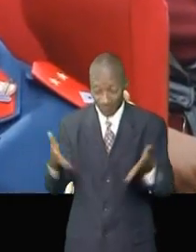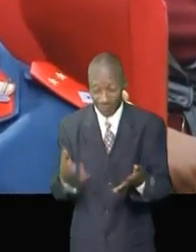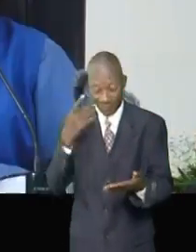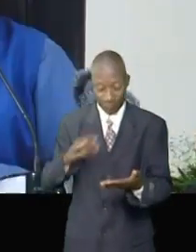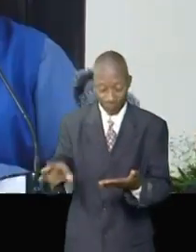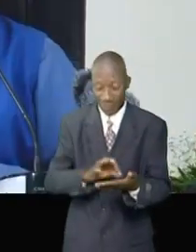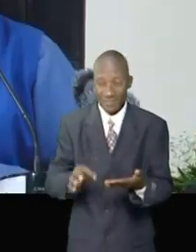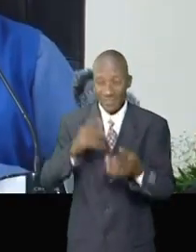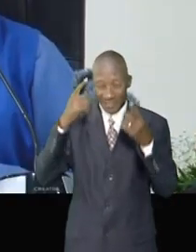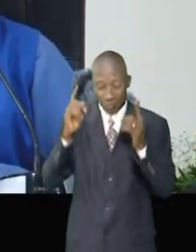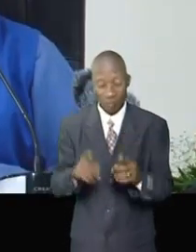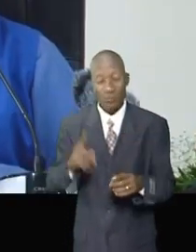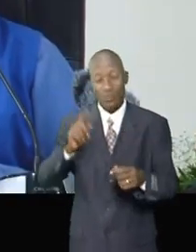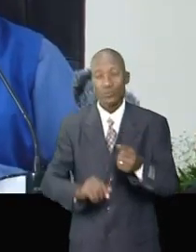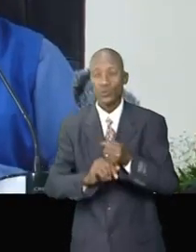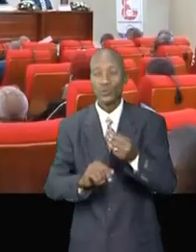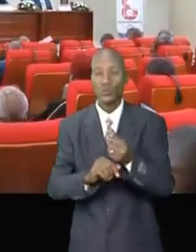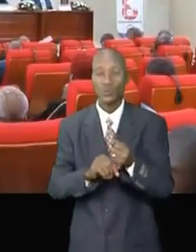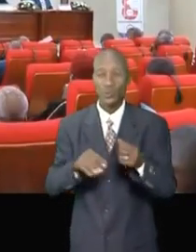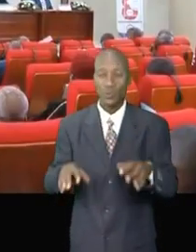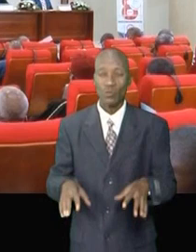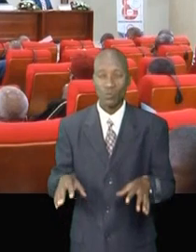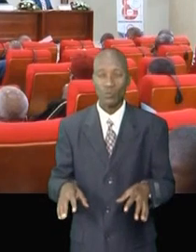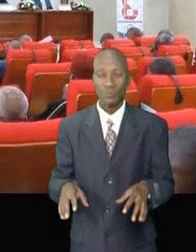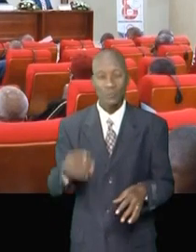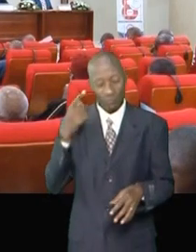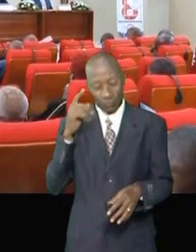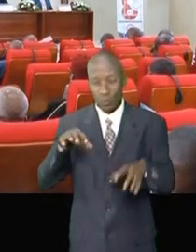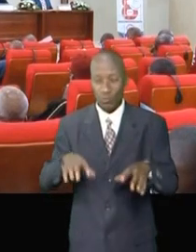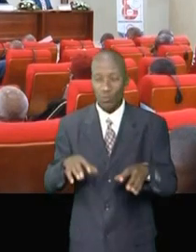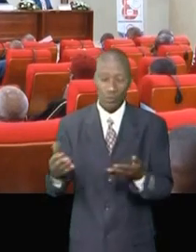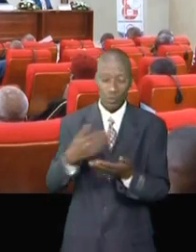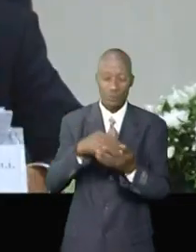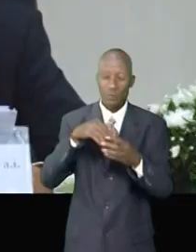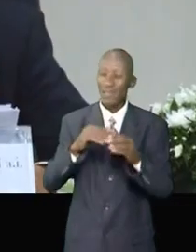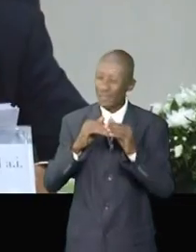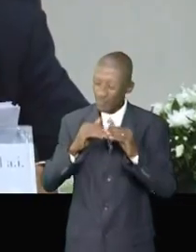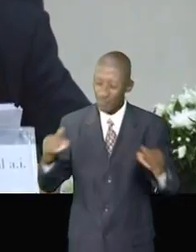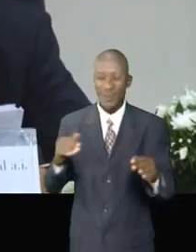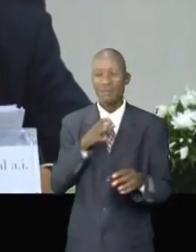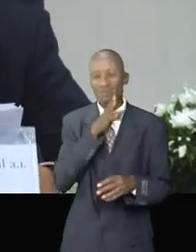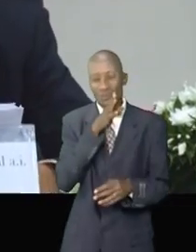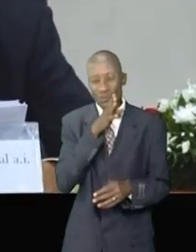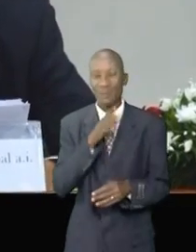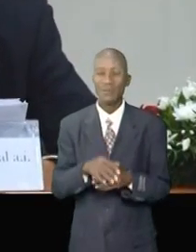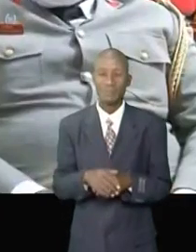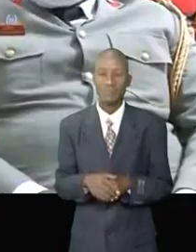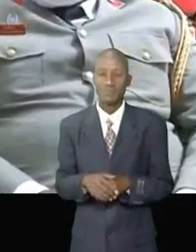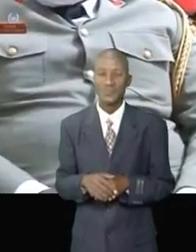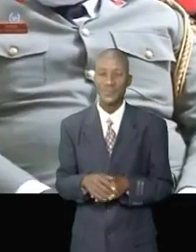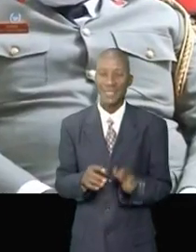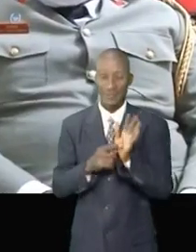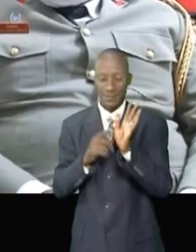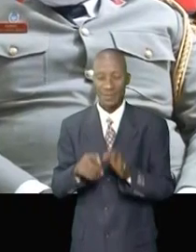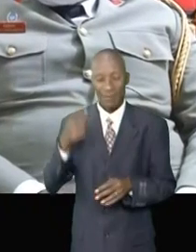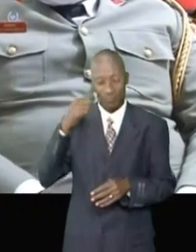côtés de la République démocratique du Congo dans la recherche d'une paix durable et inclusive. Elle a été joint par le représentant de la MONUSCO